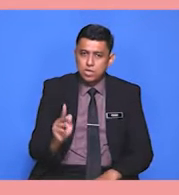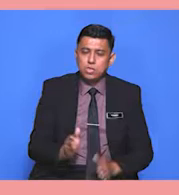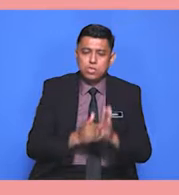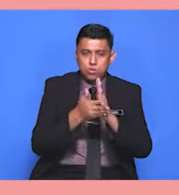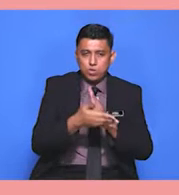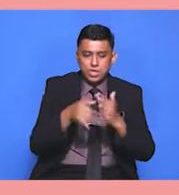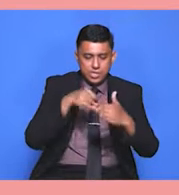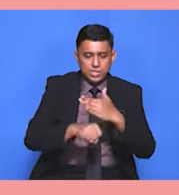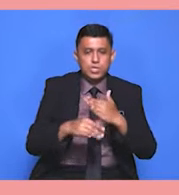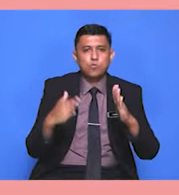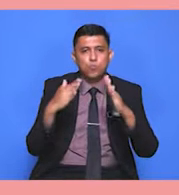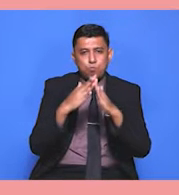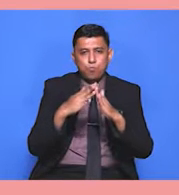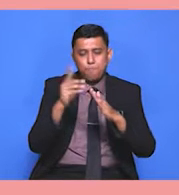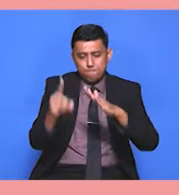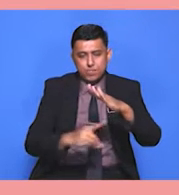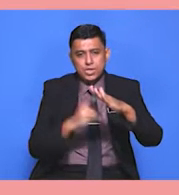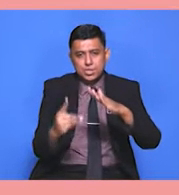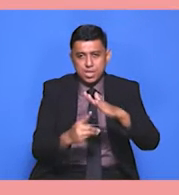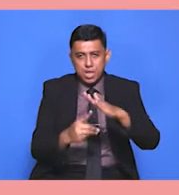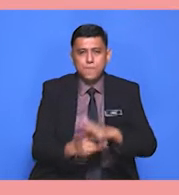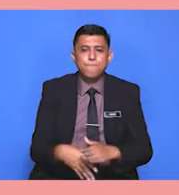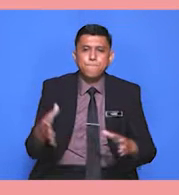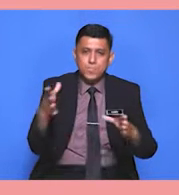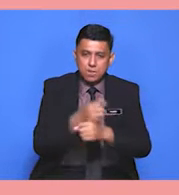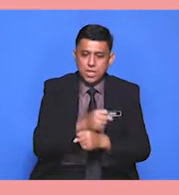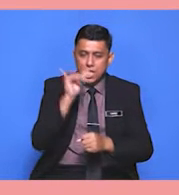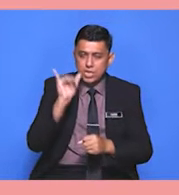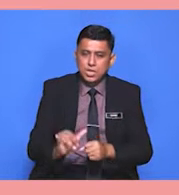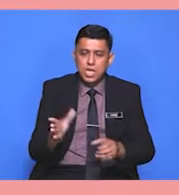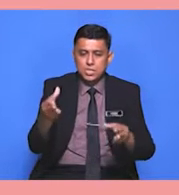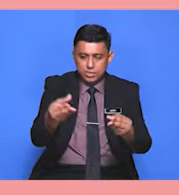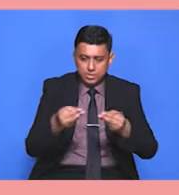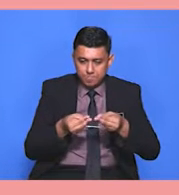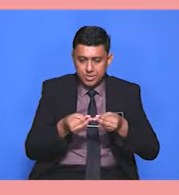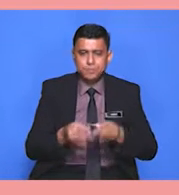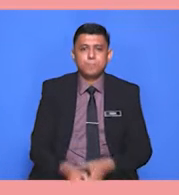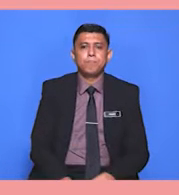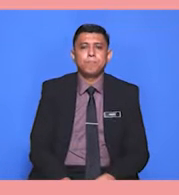oleh isi rumah berdasarkan pendapatan yang diterima.